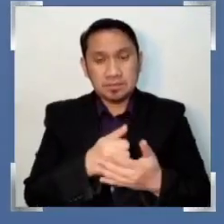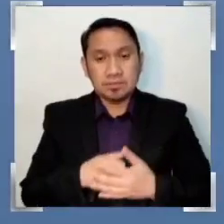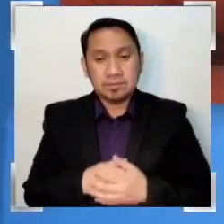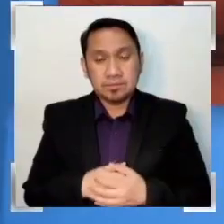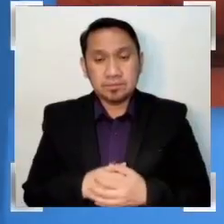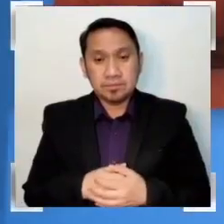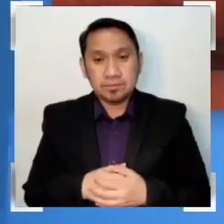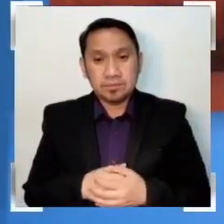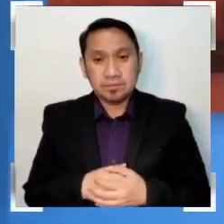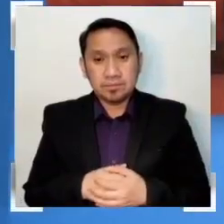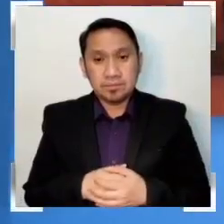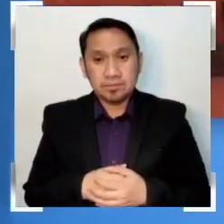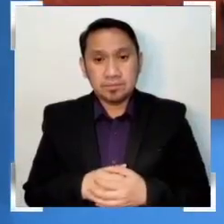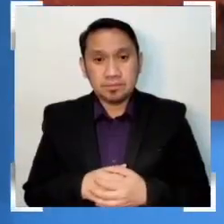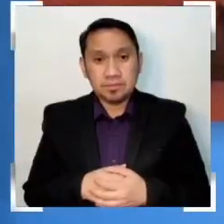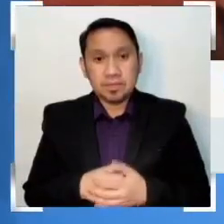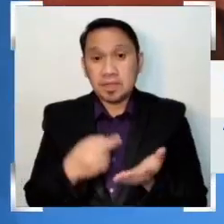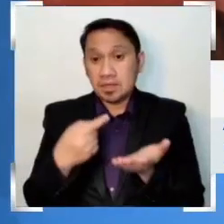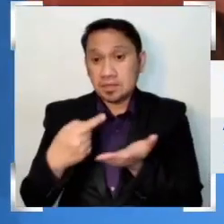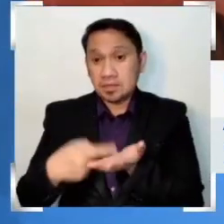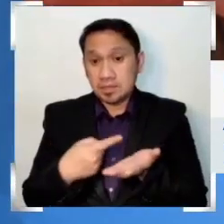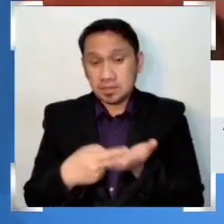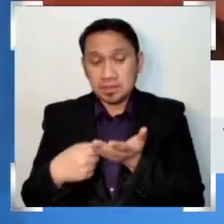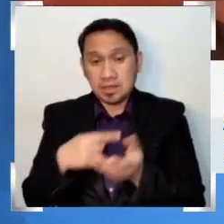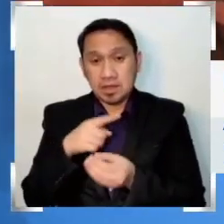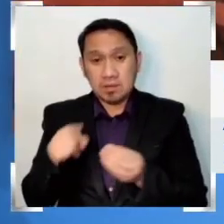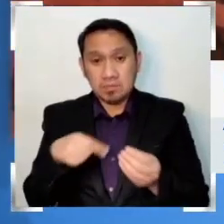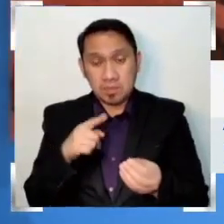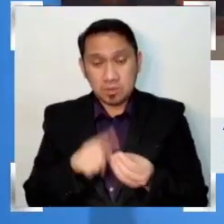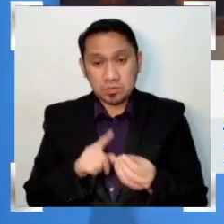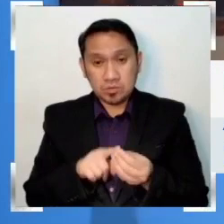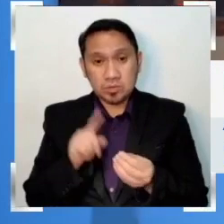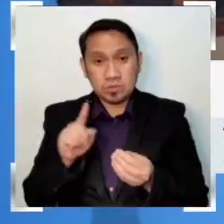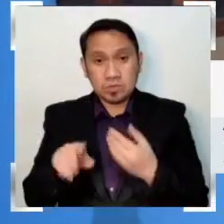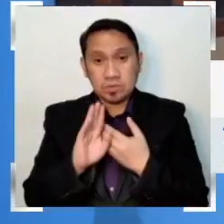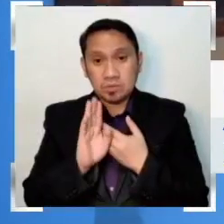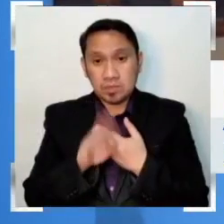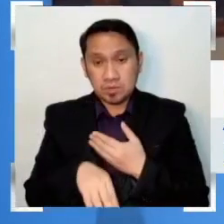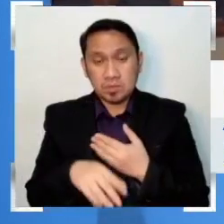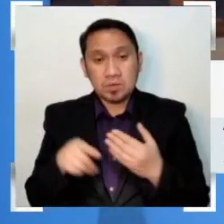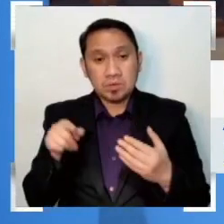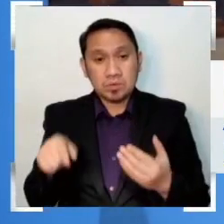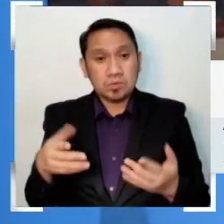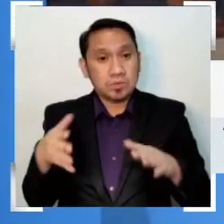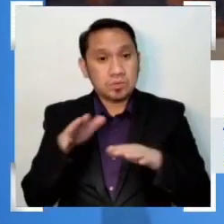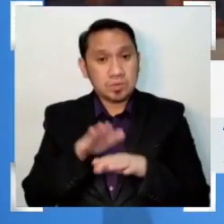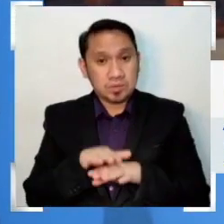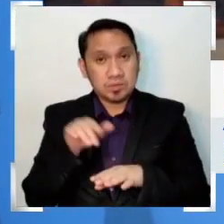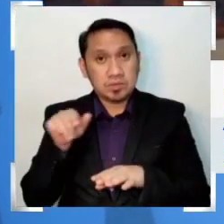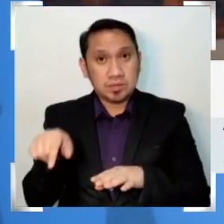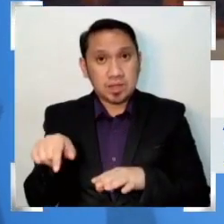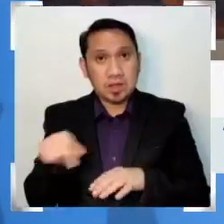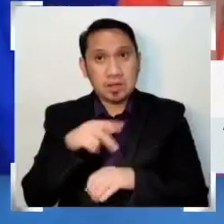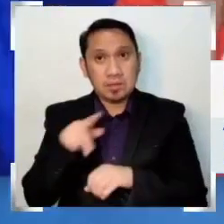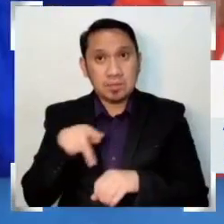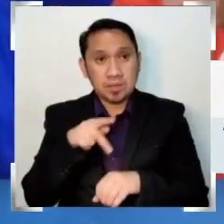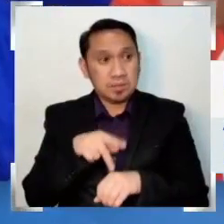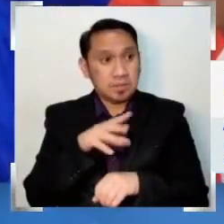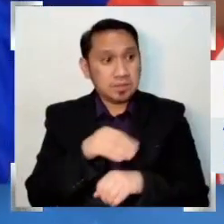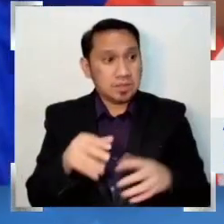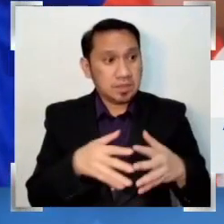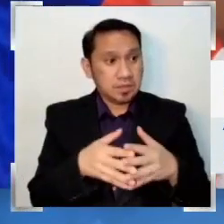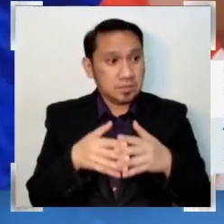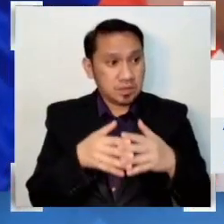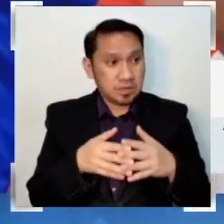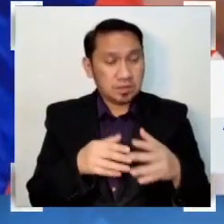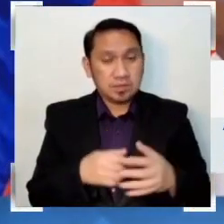Treaty. Natalakay rin ang treaty at ang pagbabalik ng Joint Maritime Patrols ng Pilipinas at Amerika sa pagdalaw kay